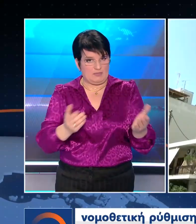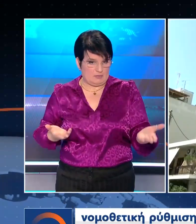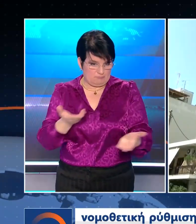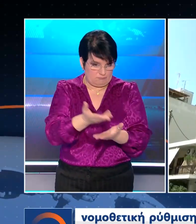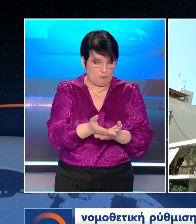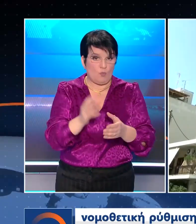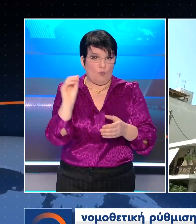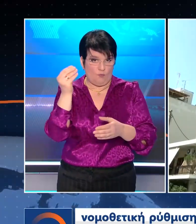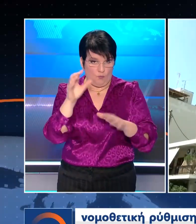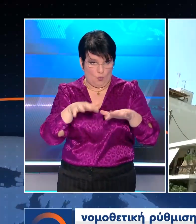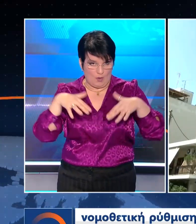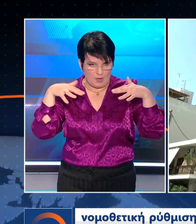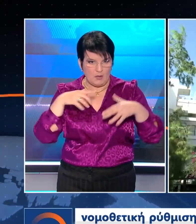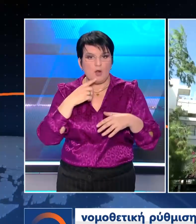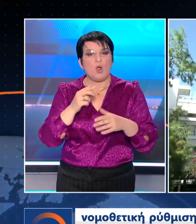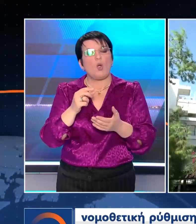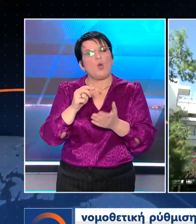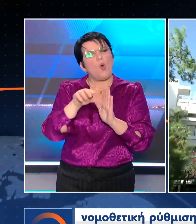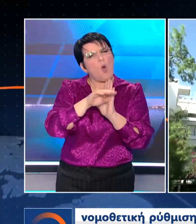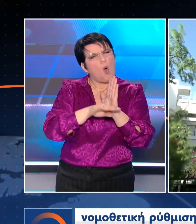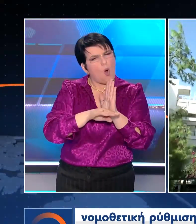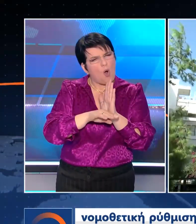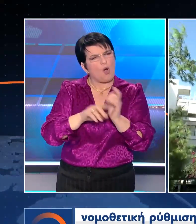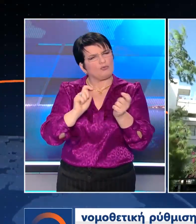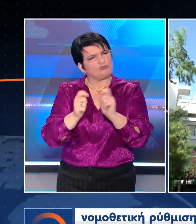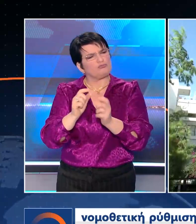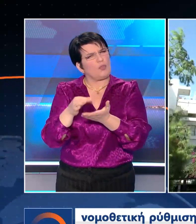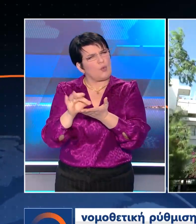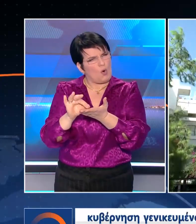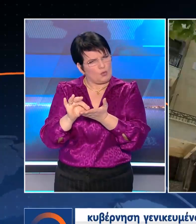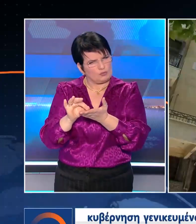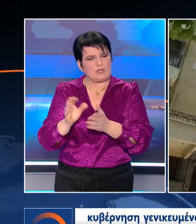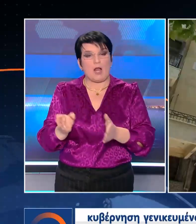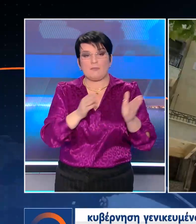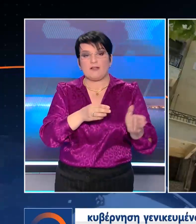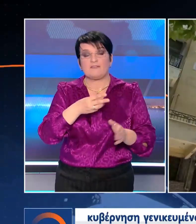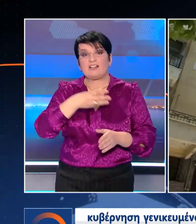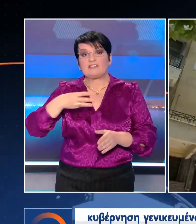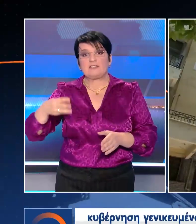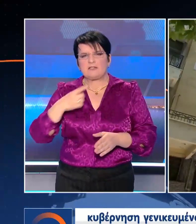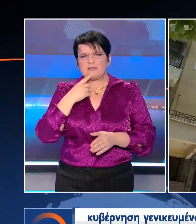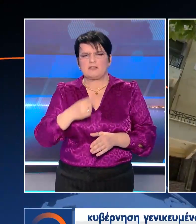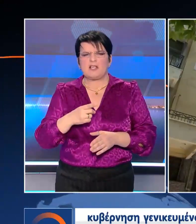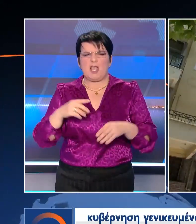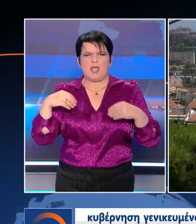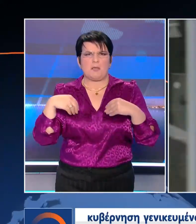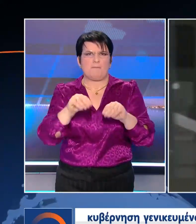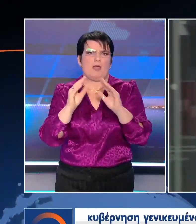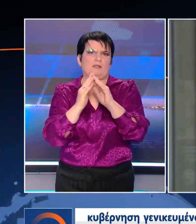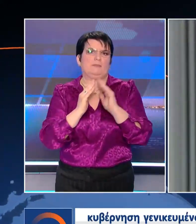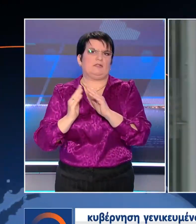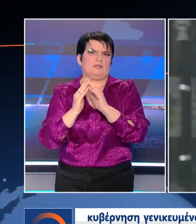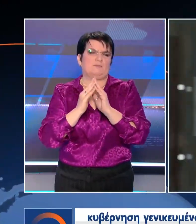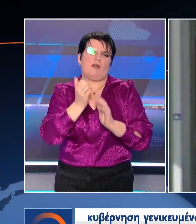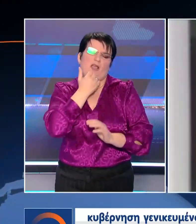Βουλή θα βελτιώσει τους όρους στον εξοδικαστικό συμβιβασμό. Ο ΣΥΡΙΖΑ χρεώνει στην κυβέρνηση γενικευμένο κύμα πληστηριασμών εξαιτίας